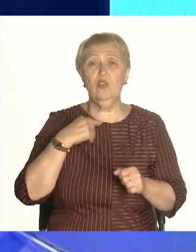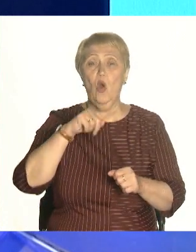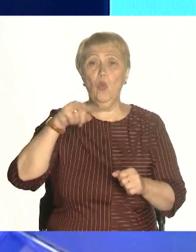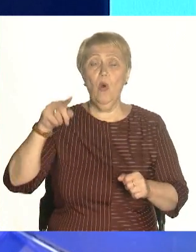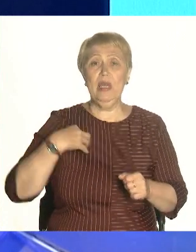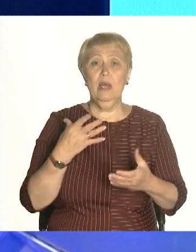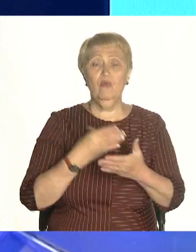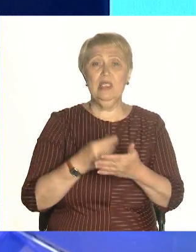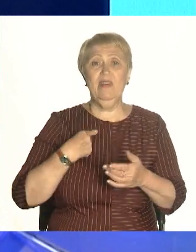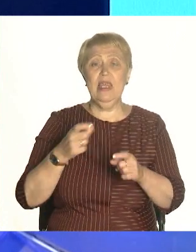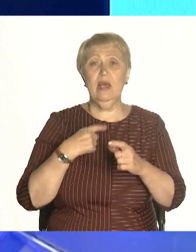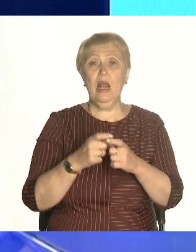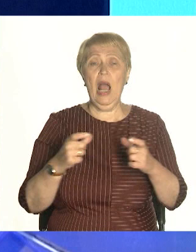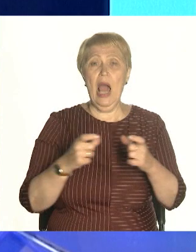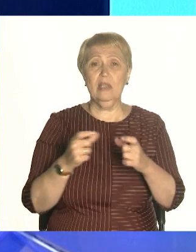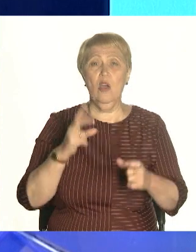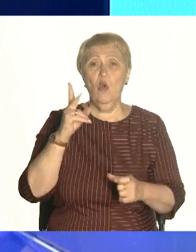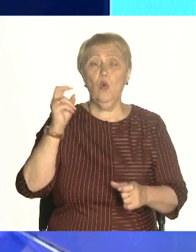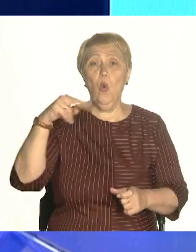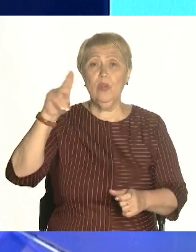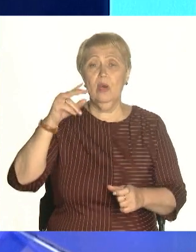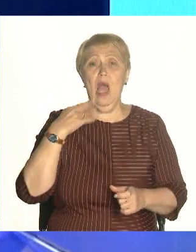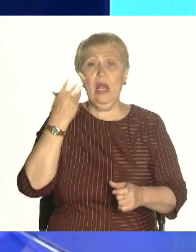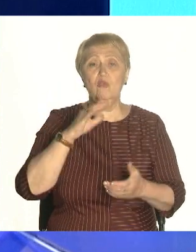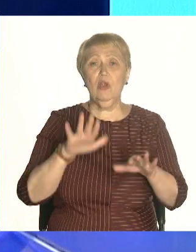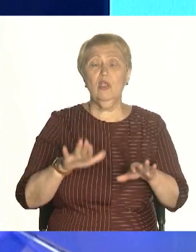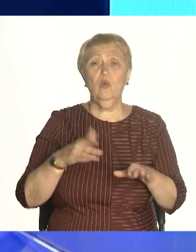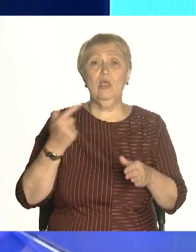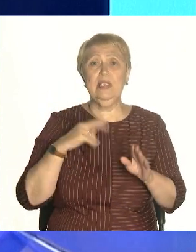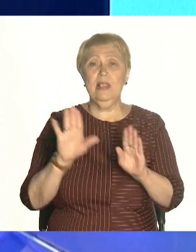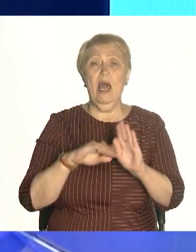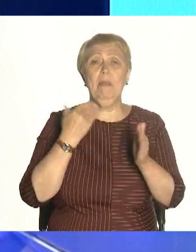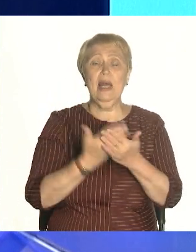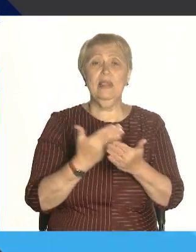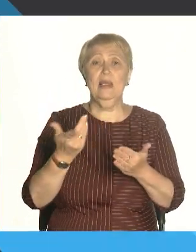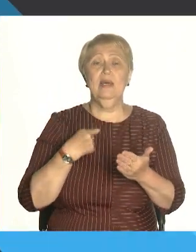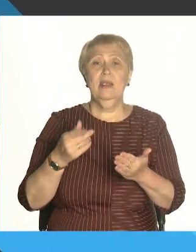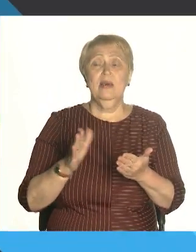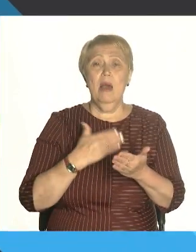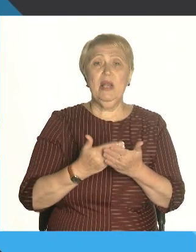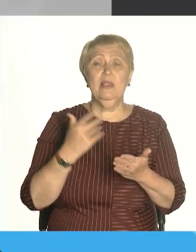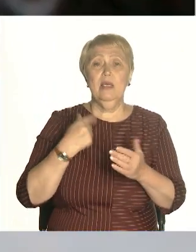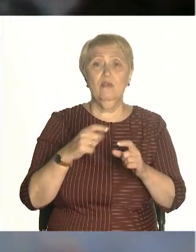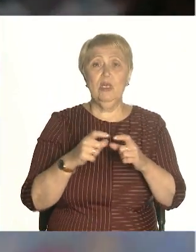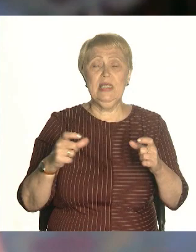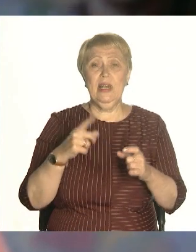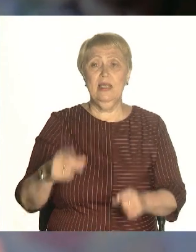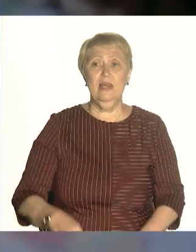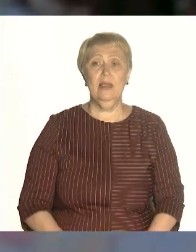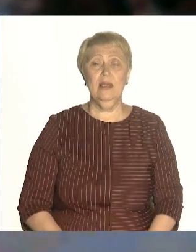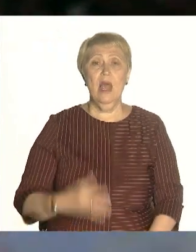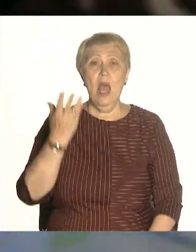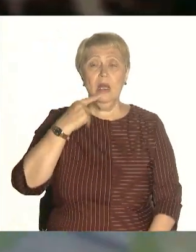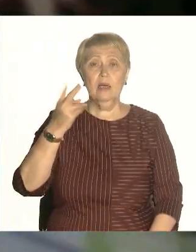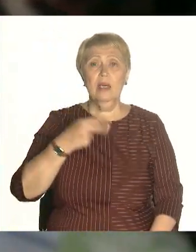и коды, которые находятся на обратной стороне карты. Потому что зачастую люди отмечают, что начинают с мошенниками, когда разговаривают